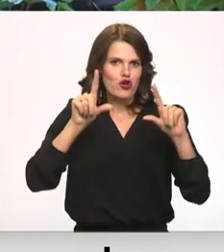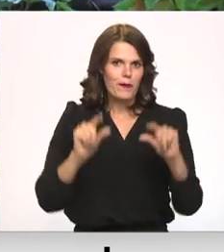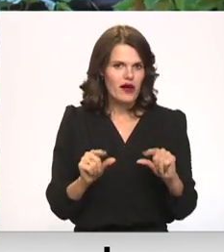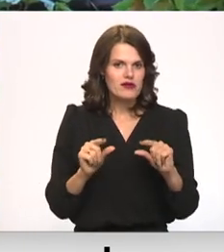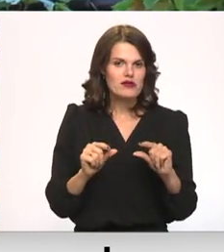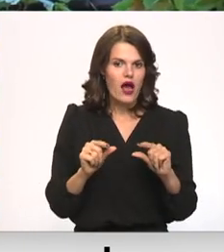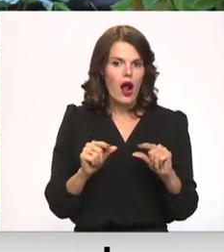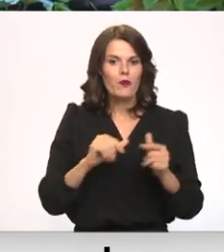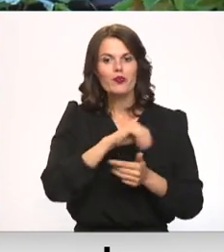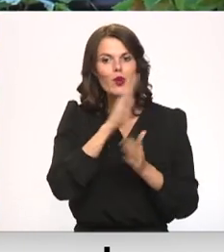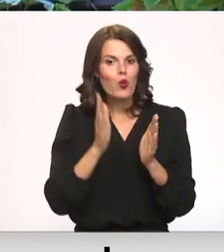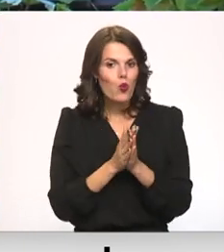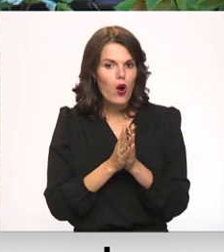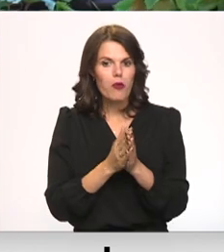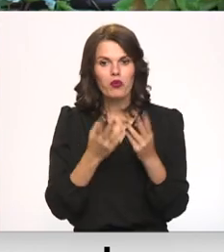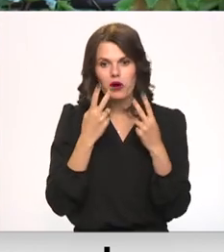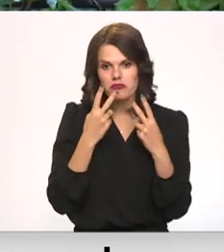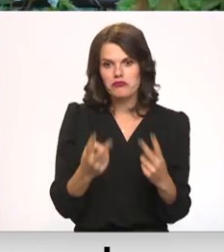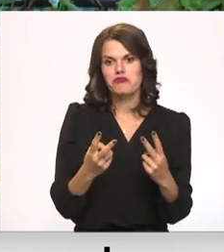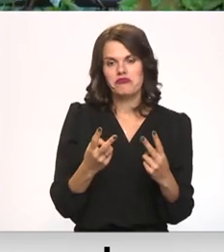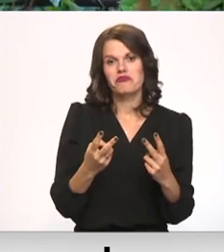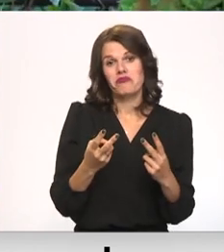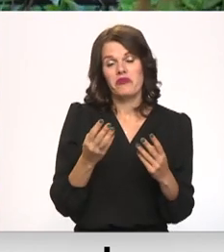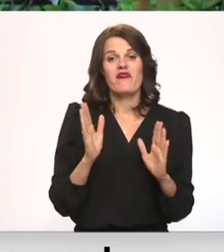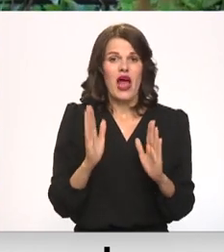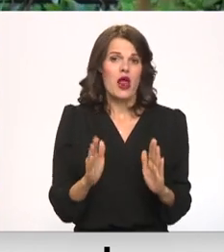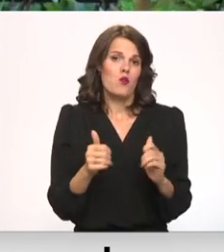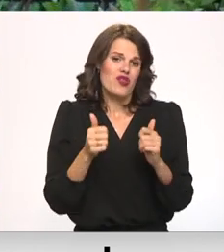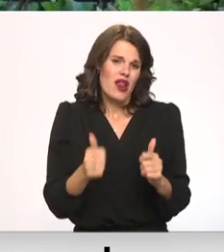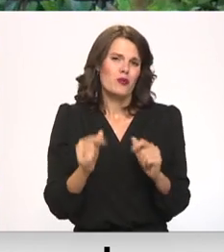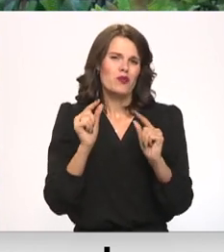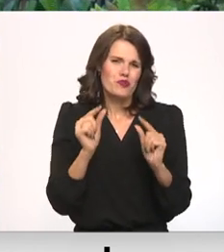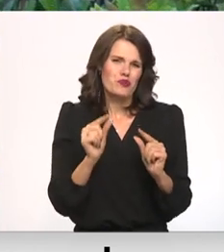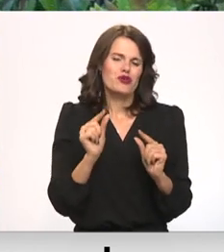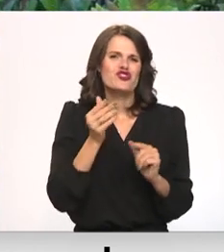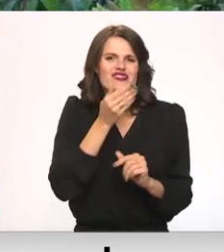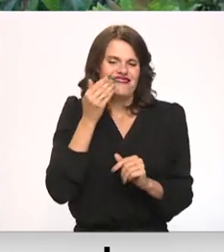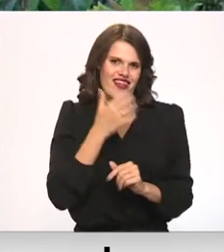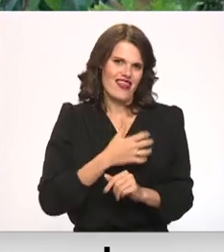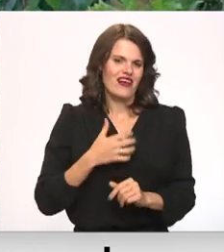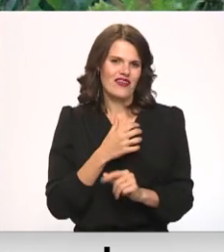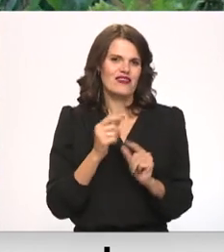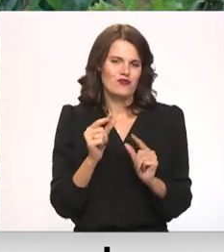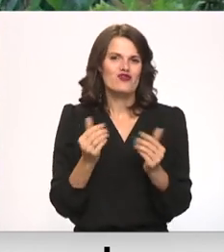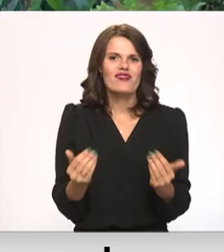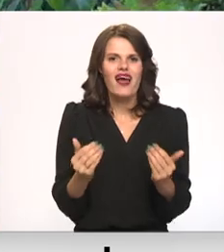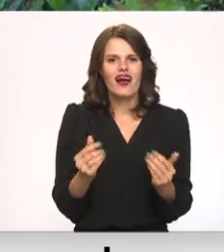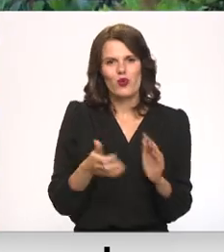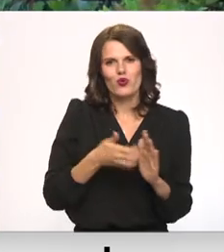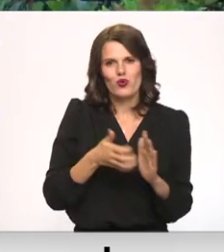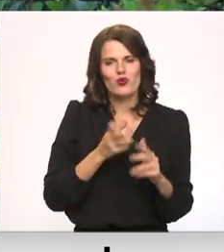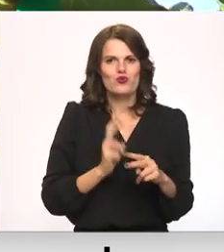tā kopumā jau it kā varētu iztikt, ja bišķi būtu siltāks vēl. Tagad